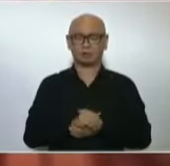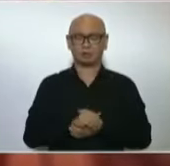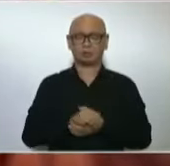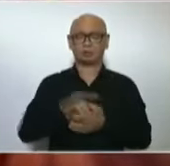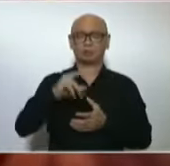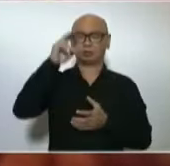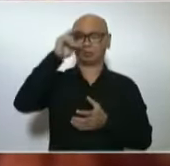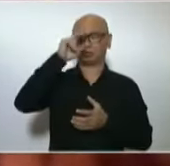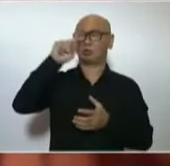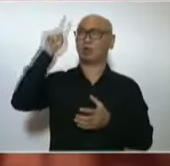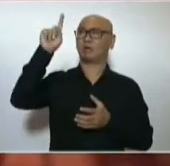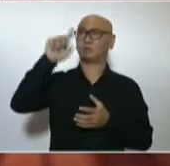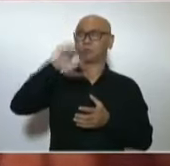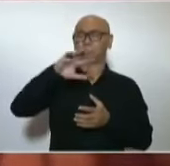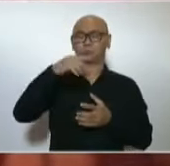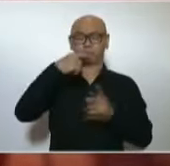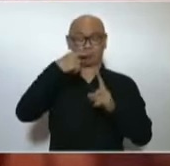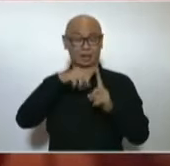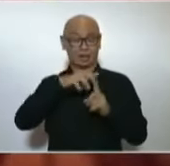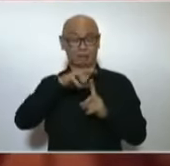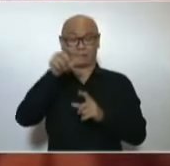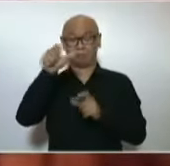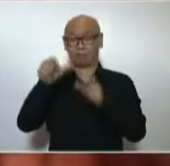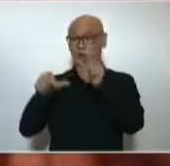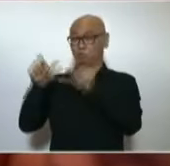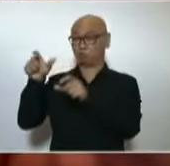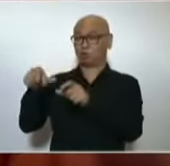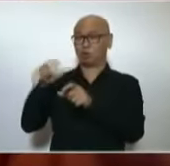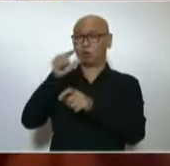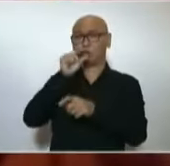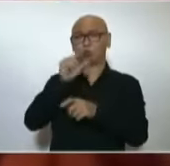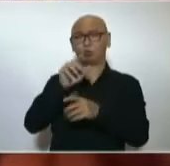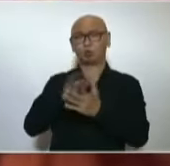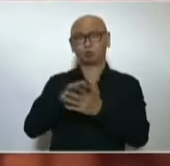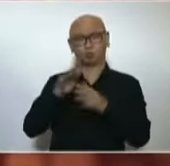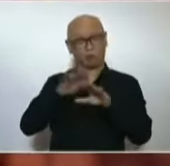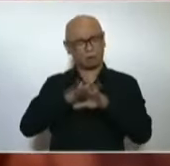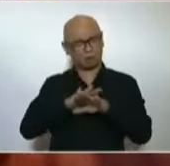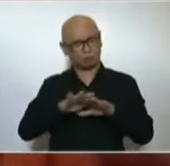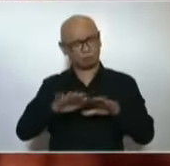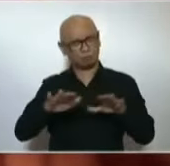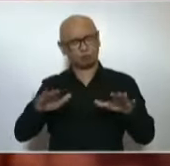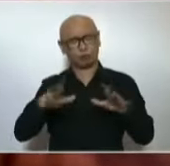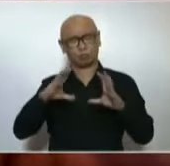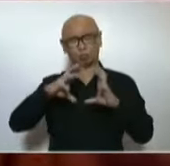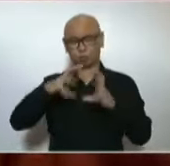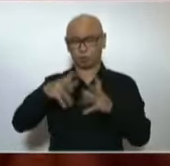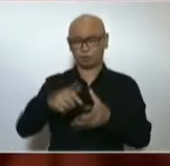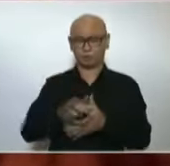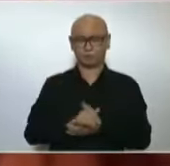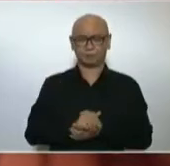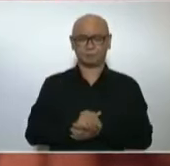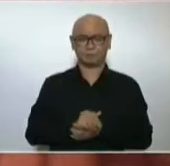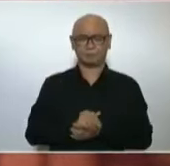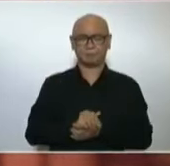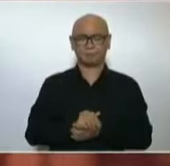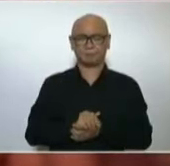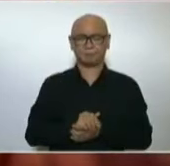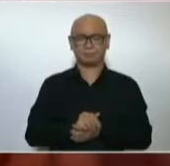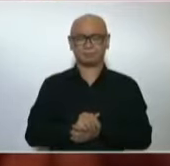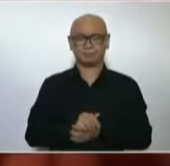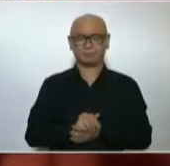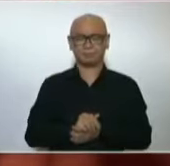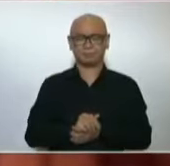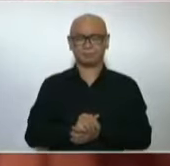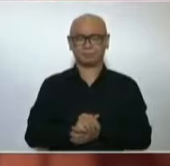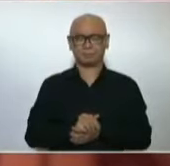Tuhan memerintahkan kepada manusia untuk memakmurkan bumi khalifah itulah